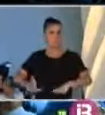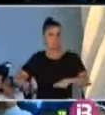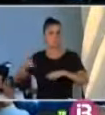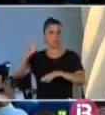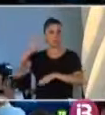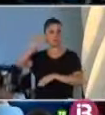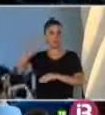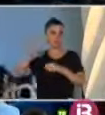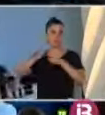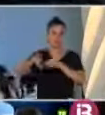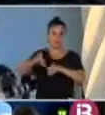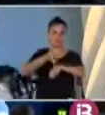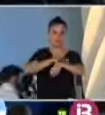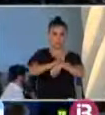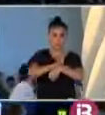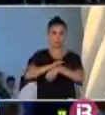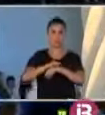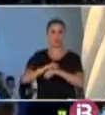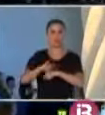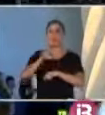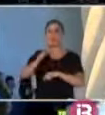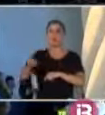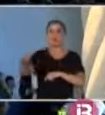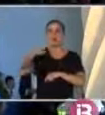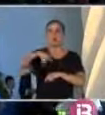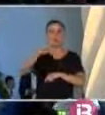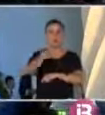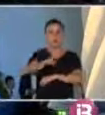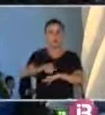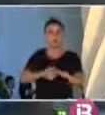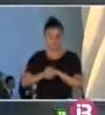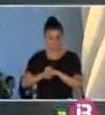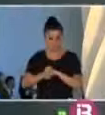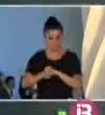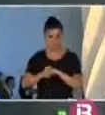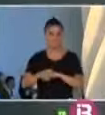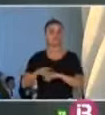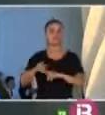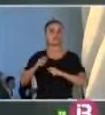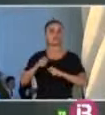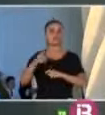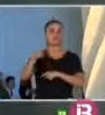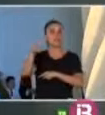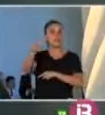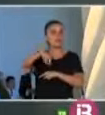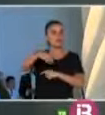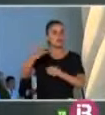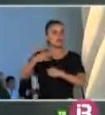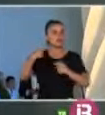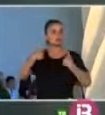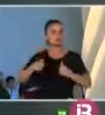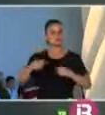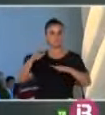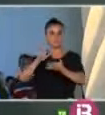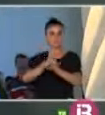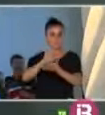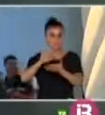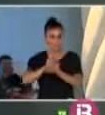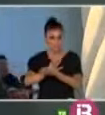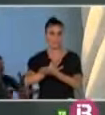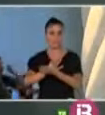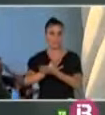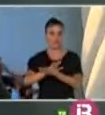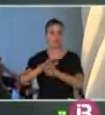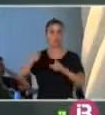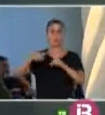el coratge que mostra la seva humilitat, en el nervi que amaga la tranquil·litat d'una gent que hagi nascut o no